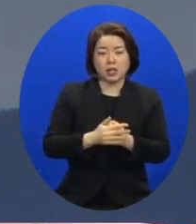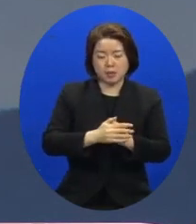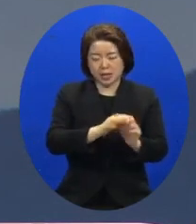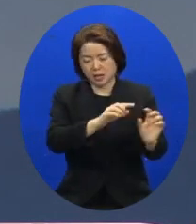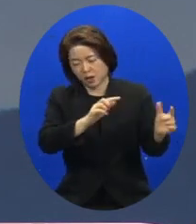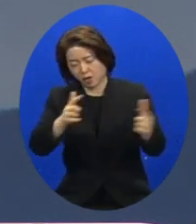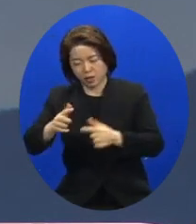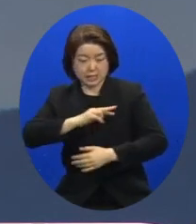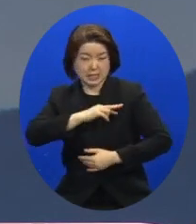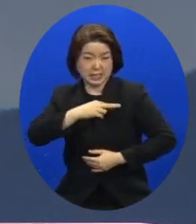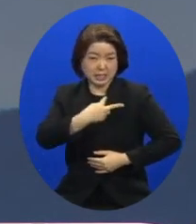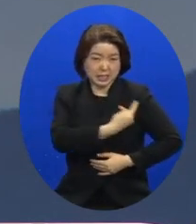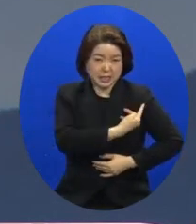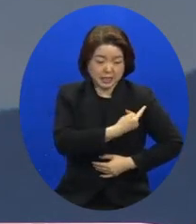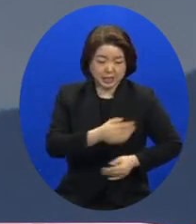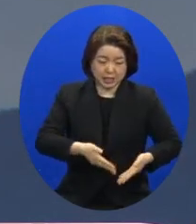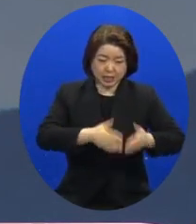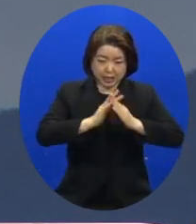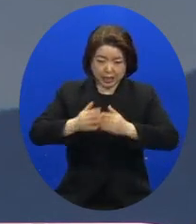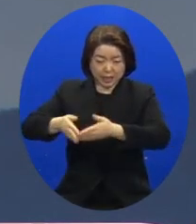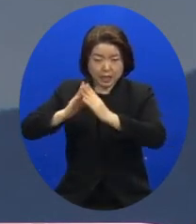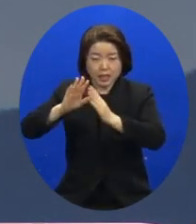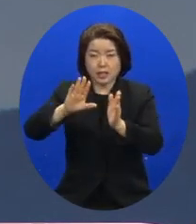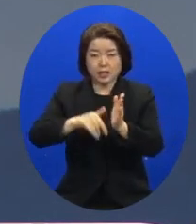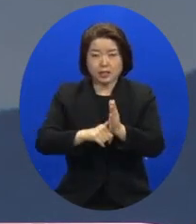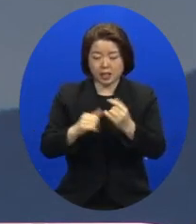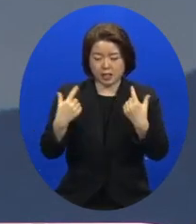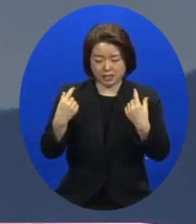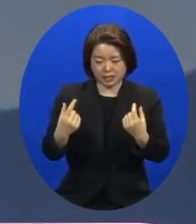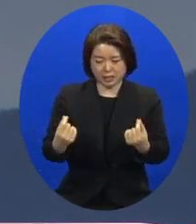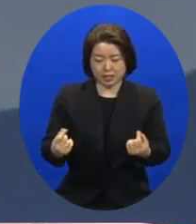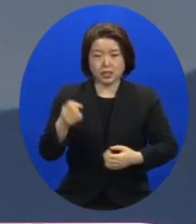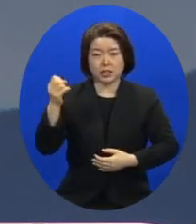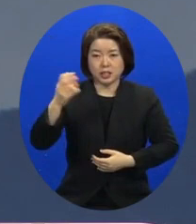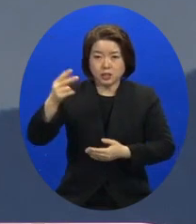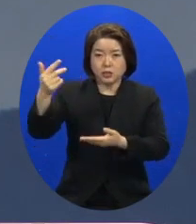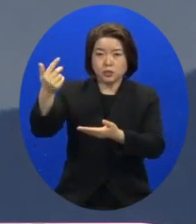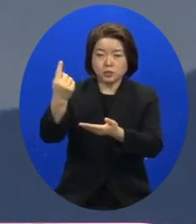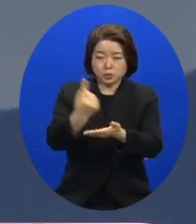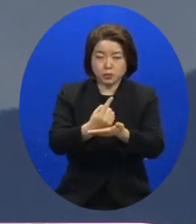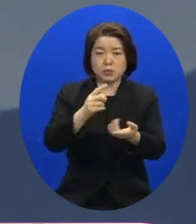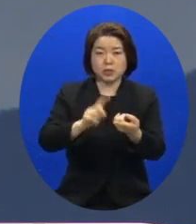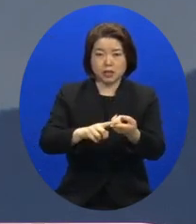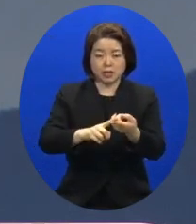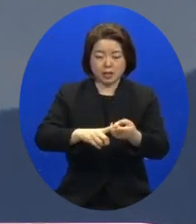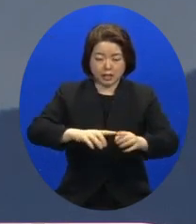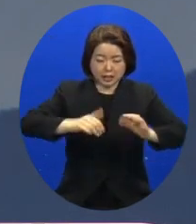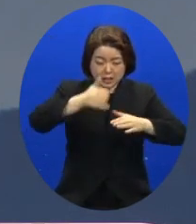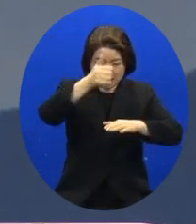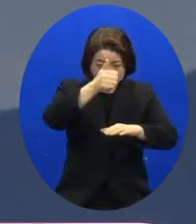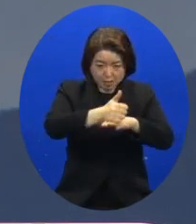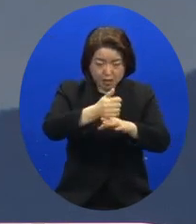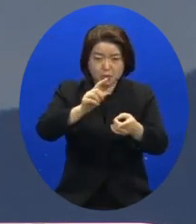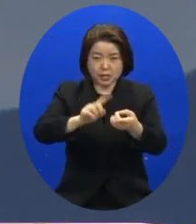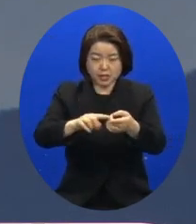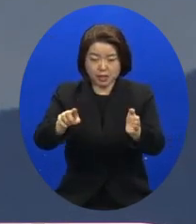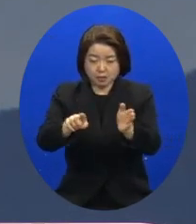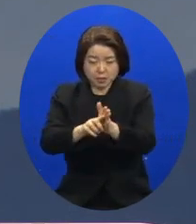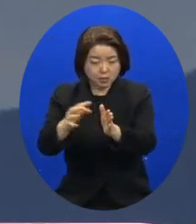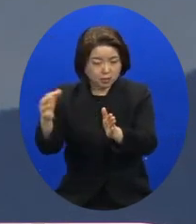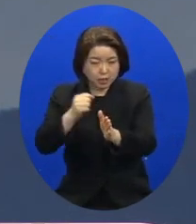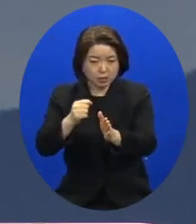이단들이 일어날 때 한결같이 이 재림의 신앙, 종말에 대한 신앙을 가지고 장난을